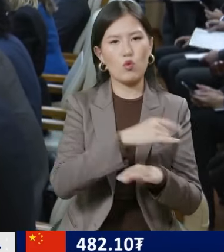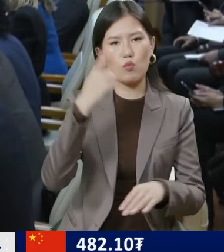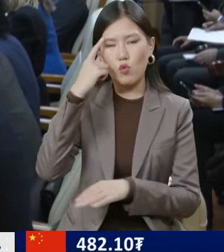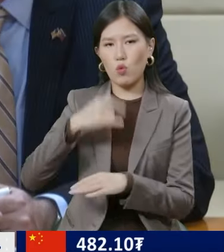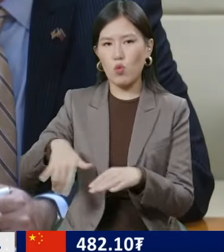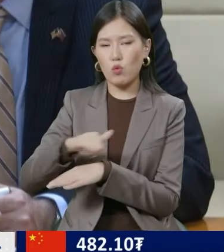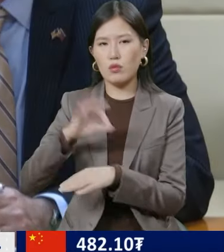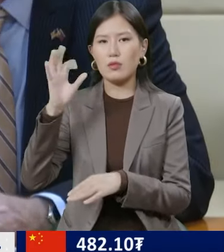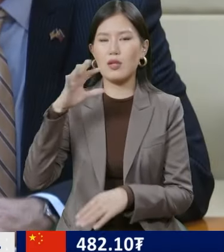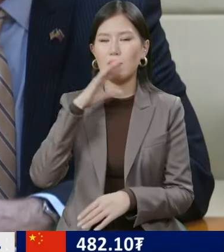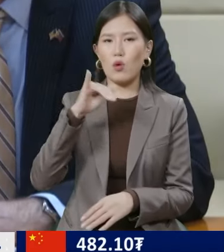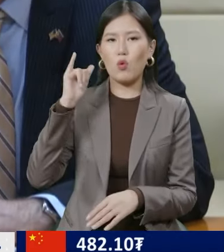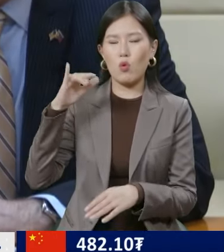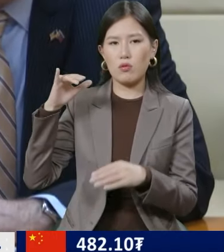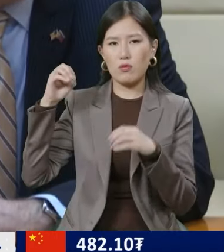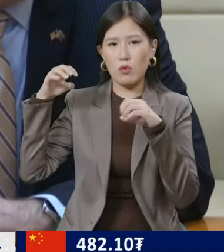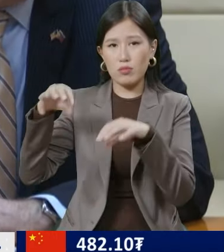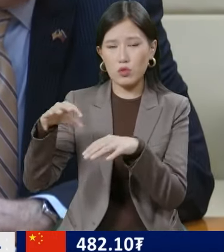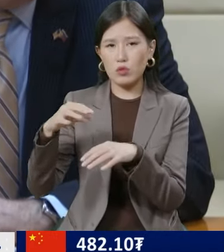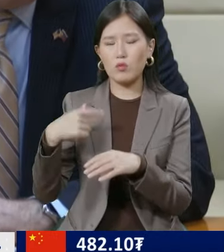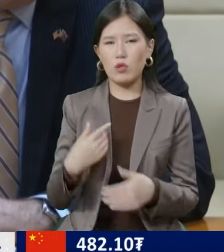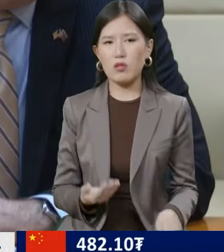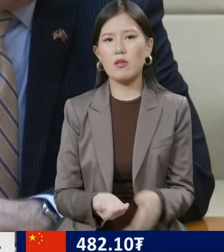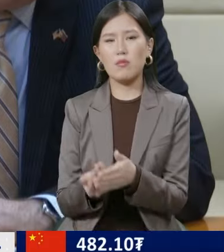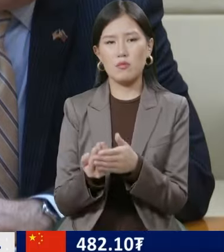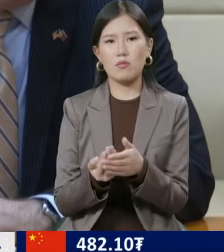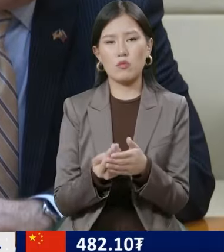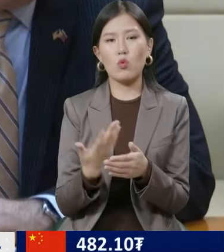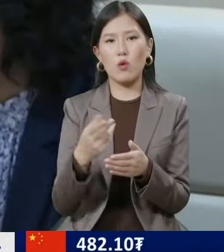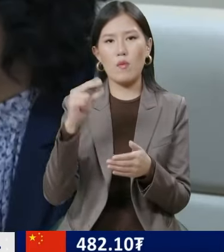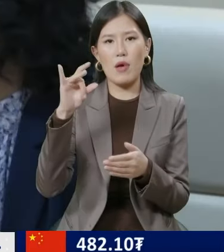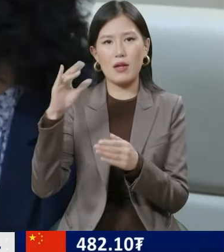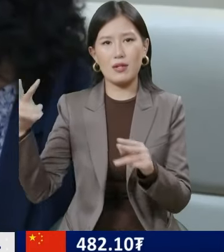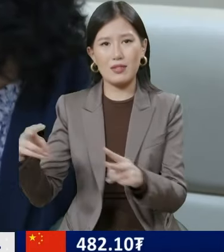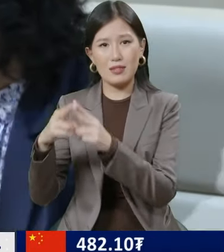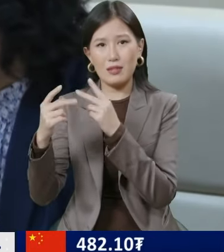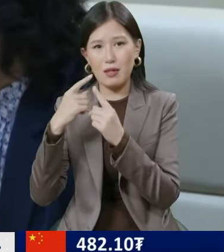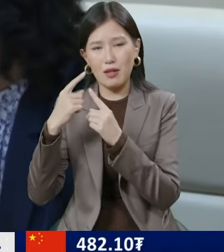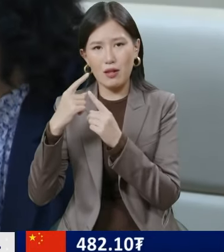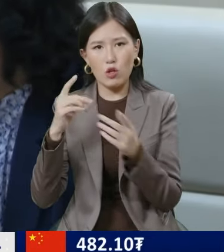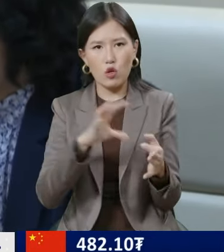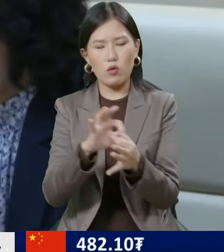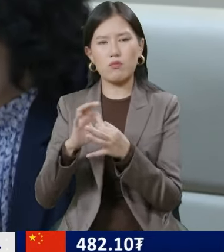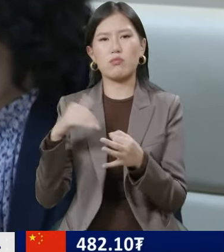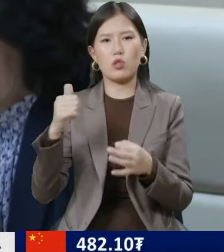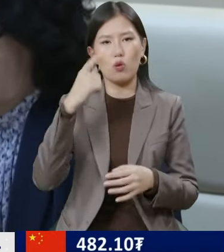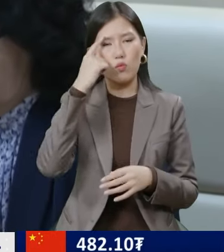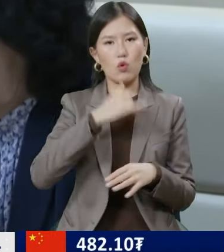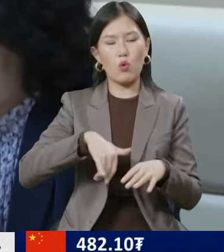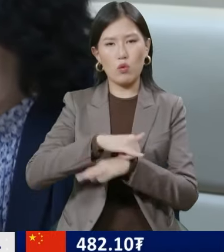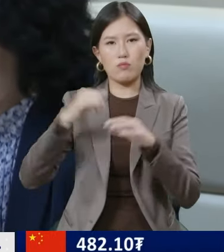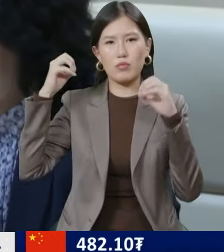улсын цэвэр эрчим хүчний бодлогыг дэмжиж илэрхийлж байгаа нь Парисын хил зэрэг урагшлуулахад түлхэц болохоор байна. Манай улсын нийт эрчим хүчний салбарын